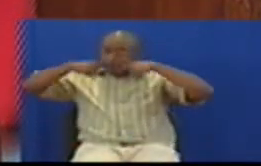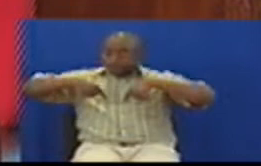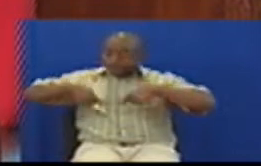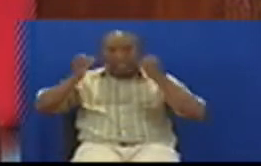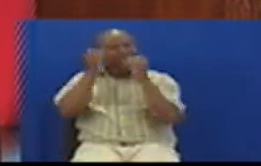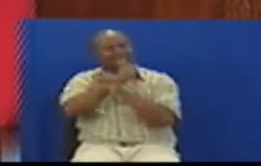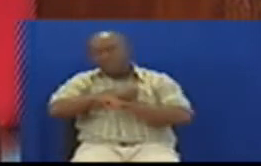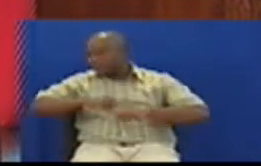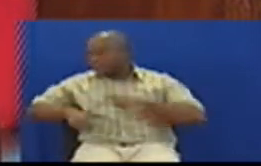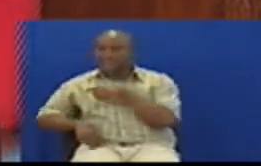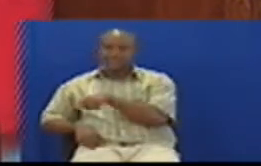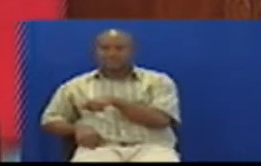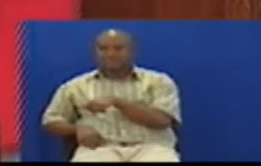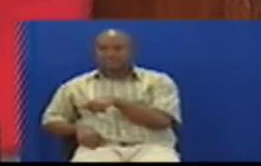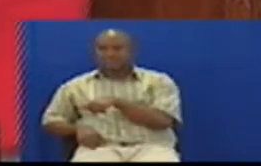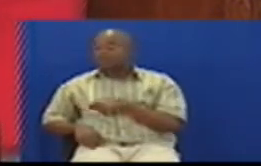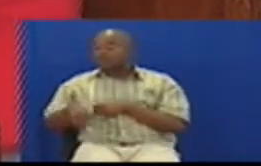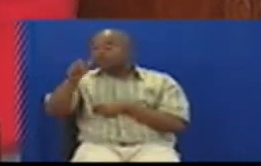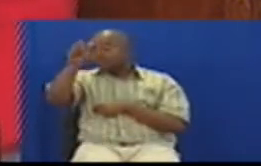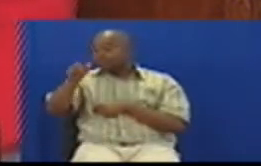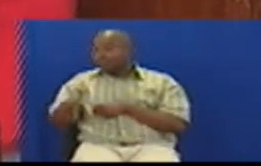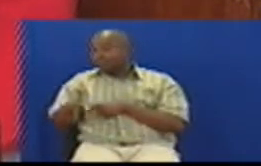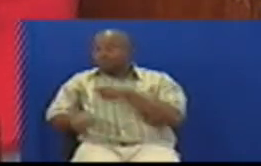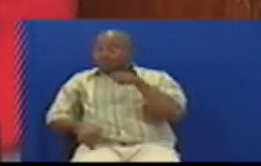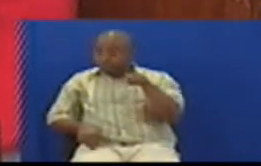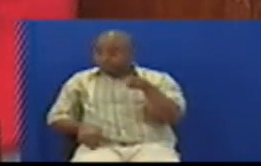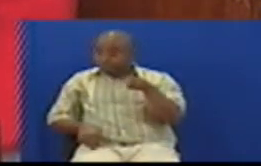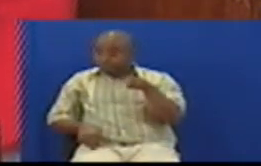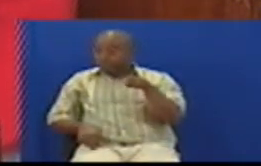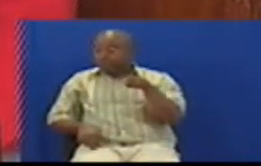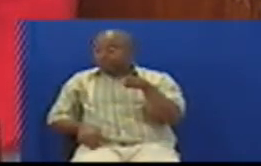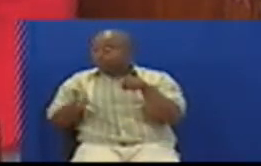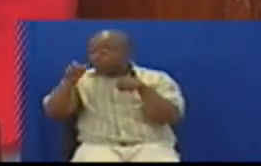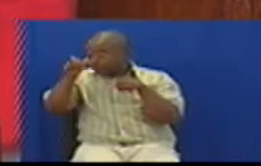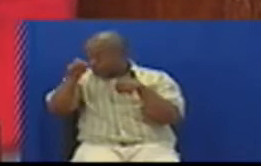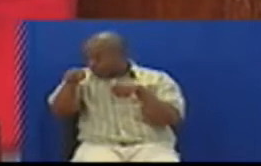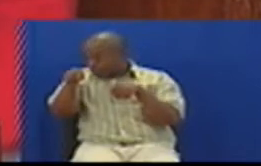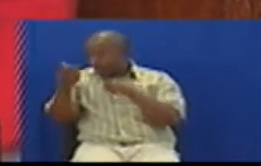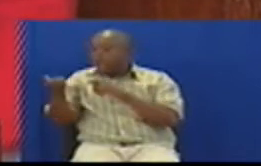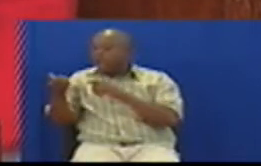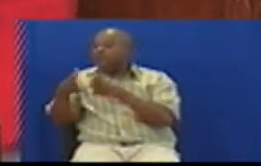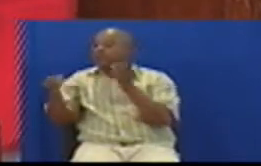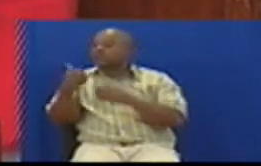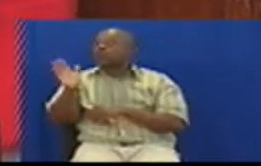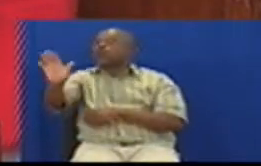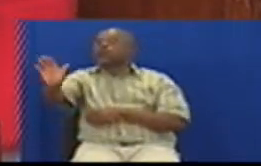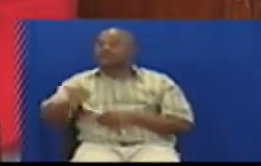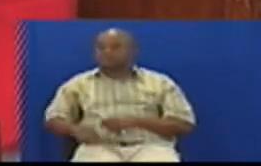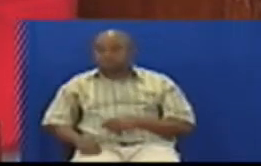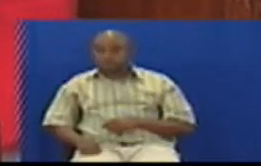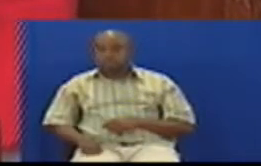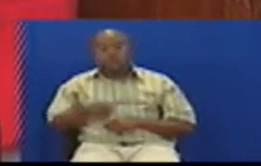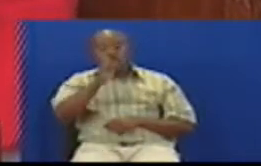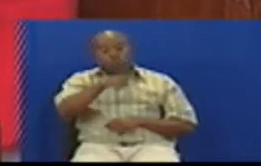Haiwezekani anaamua mtu mmoja anashambuliwa na taasisi fulani, tena wa viongozi wengine wa